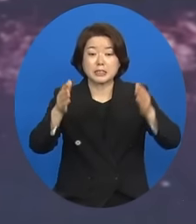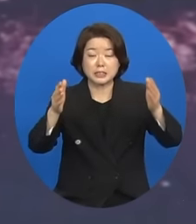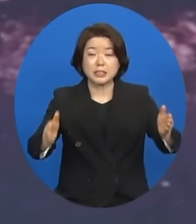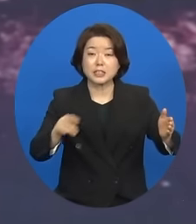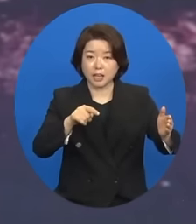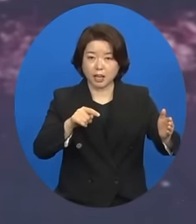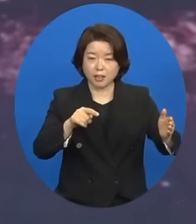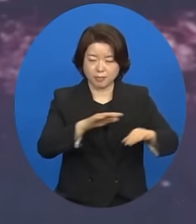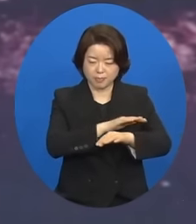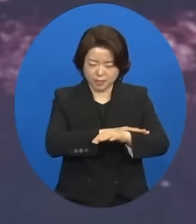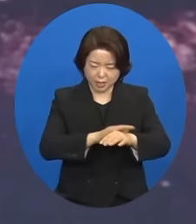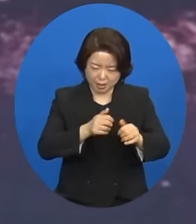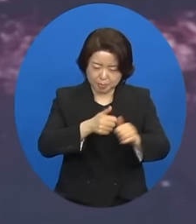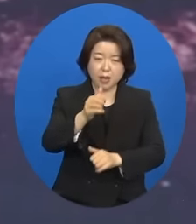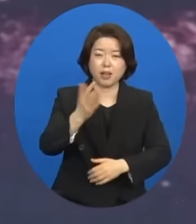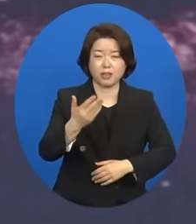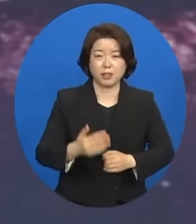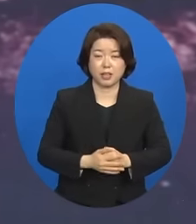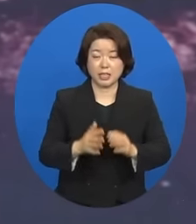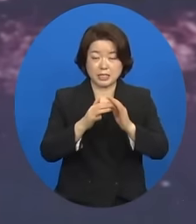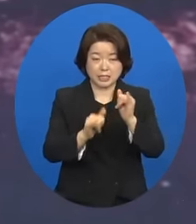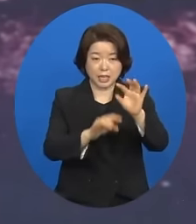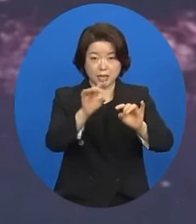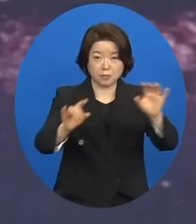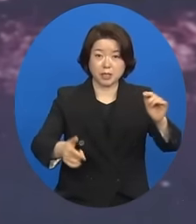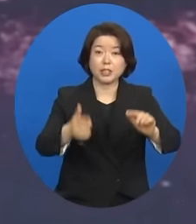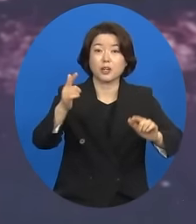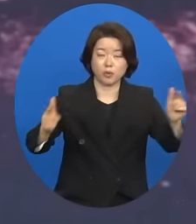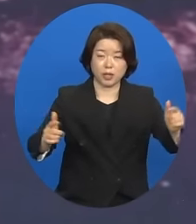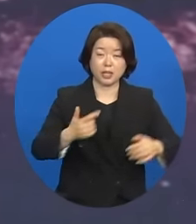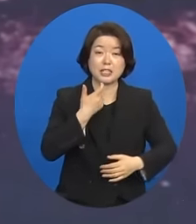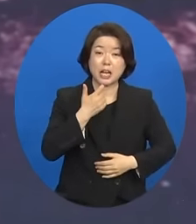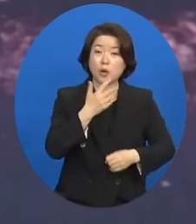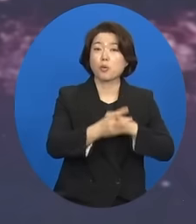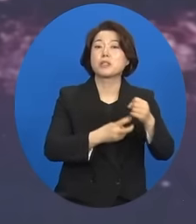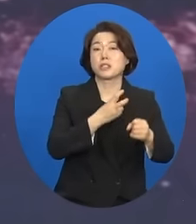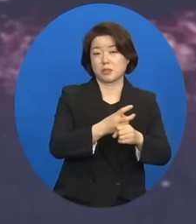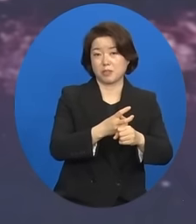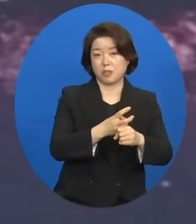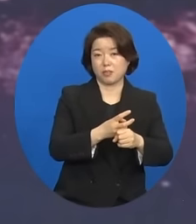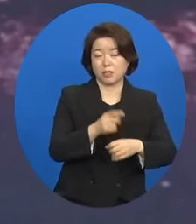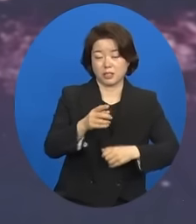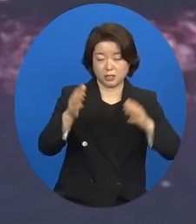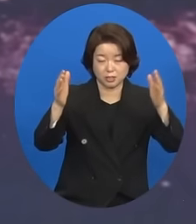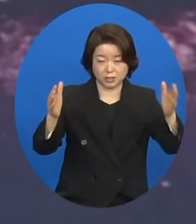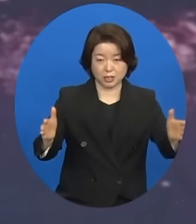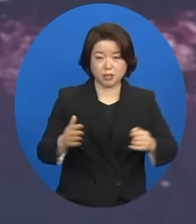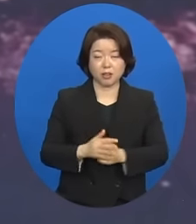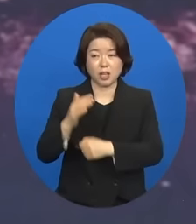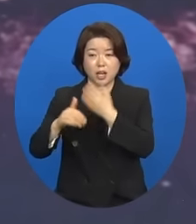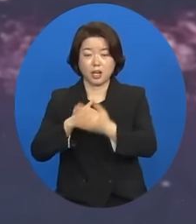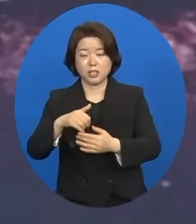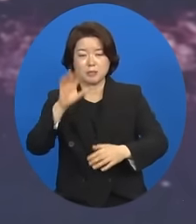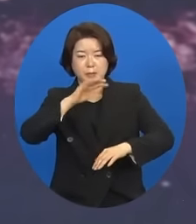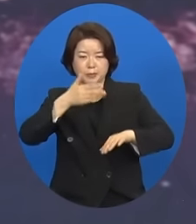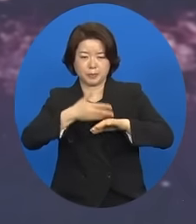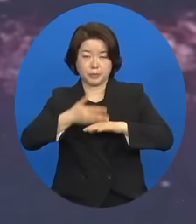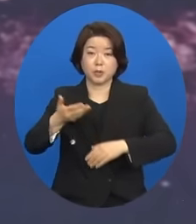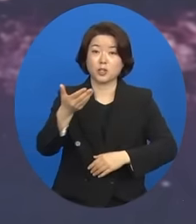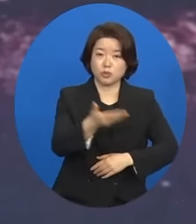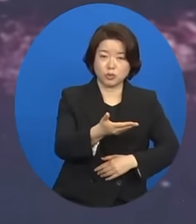있어요 사람마다 다 다르겠지만 야곱에게는 20년이었습니다 그러나 여러분 그 기간에 하나님께서 다루실 때에 가장